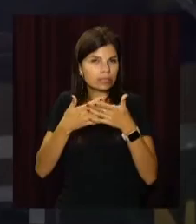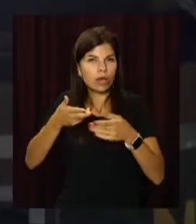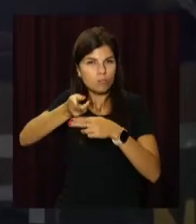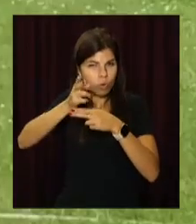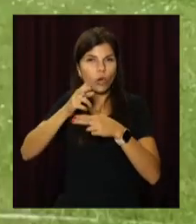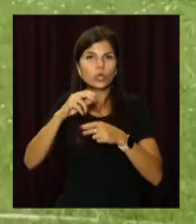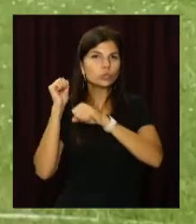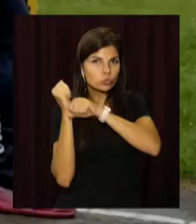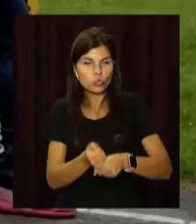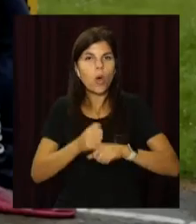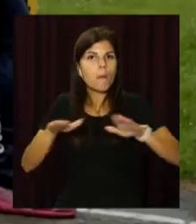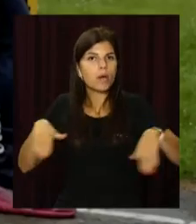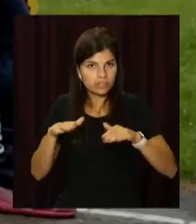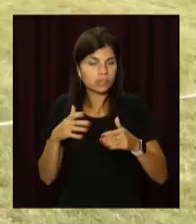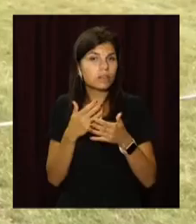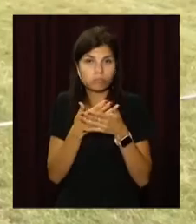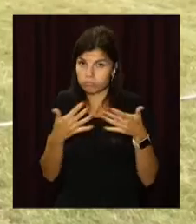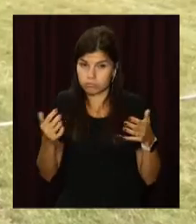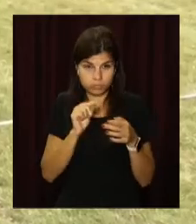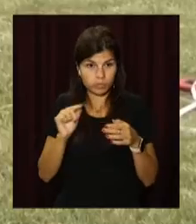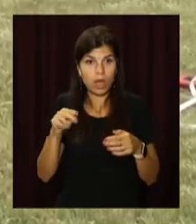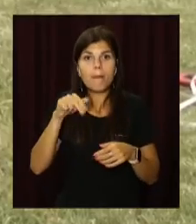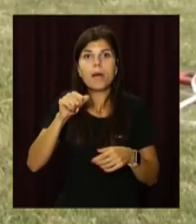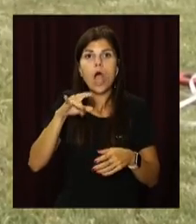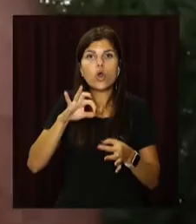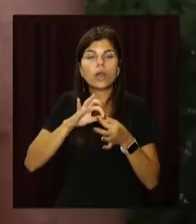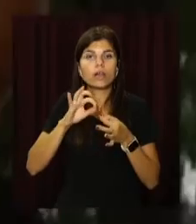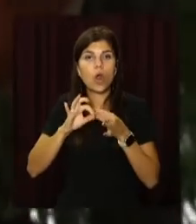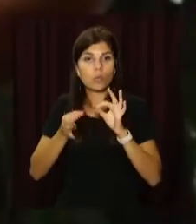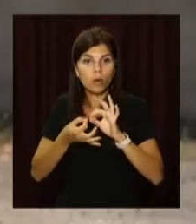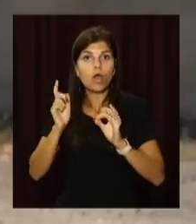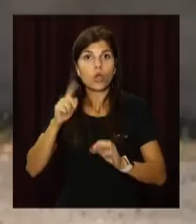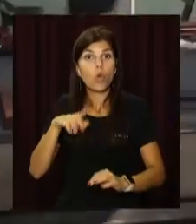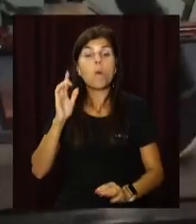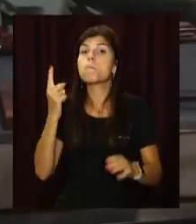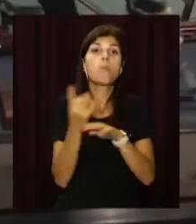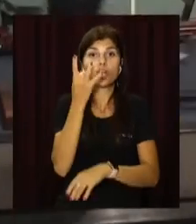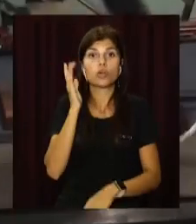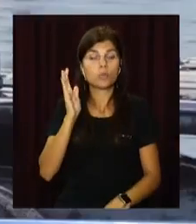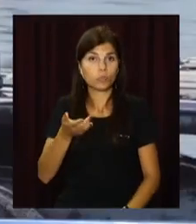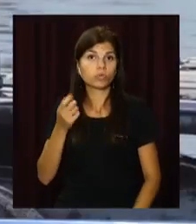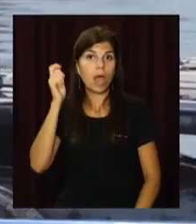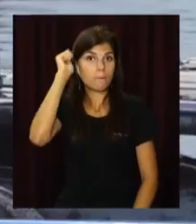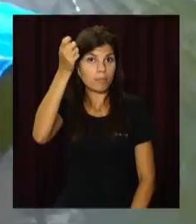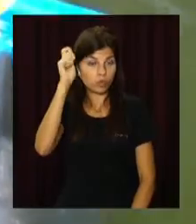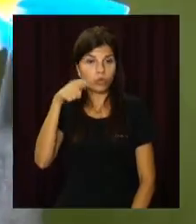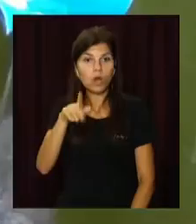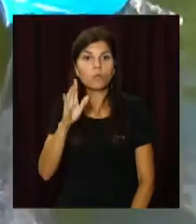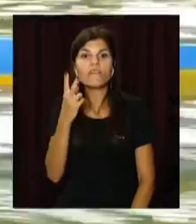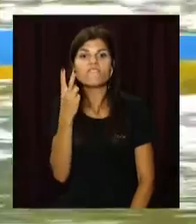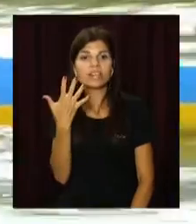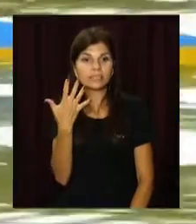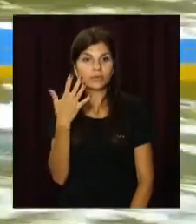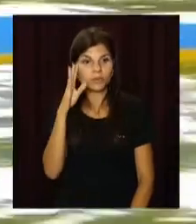стрільці, дзюдоїсти, плавці. Вперше на паралімпіаді буде представлений бадмінтон. Тут честь України відстоюватиме